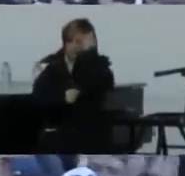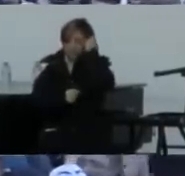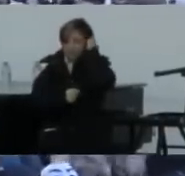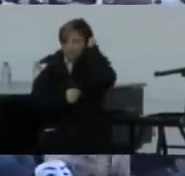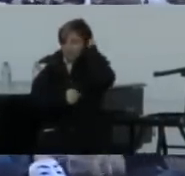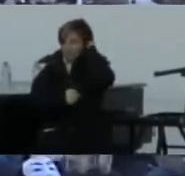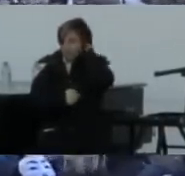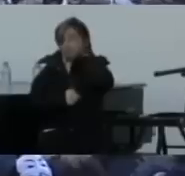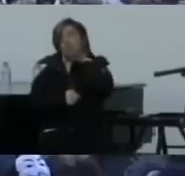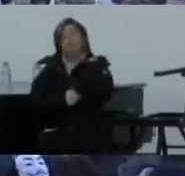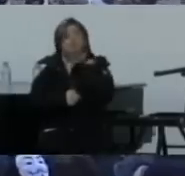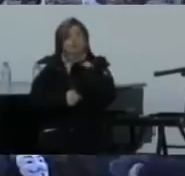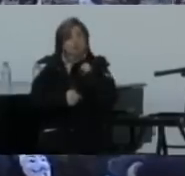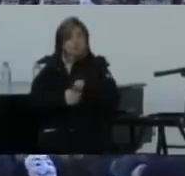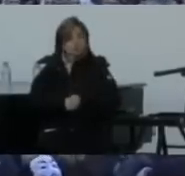Allora